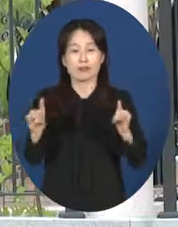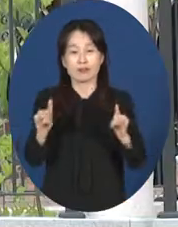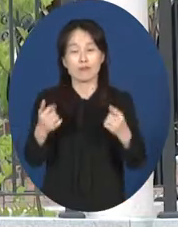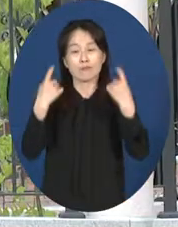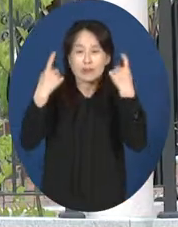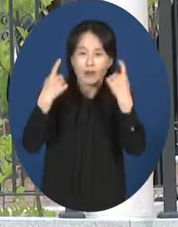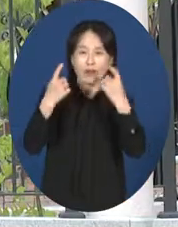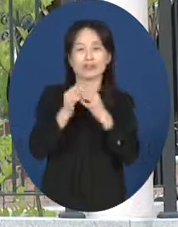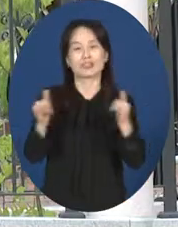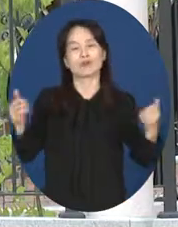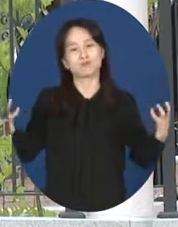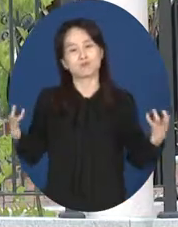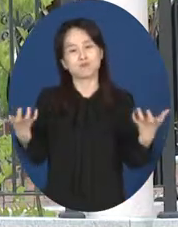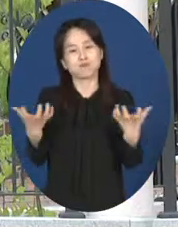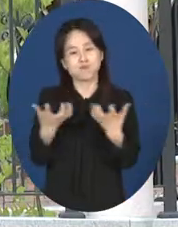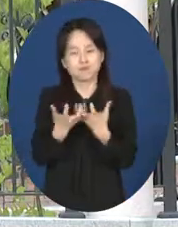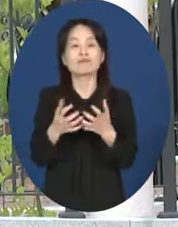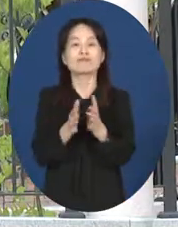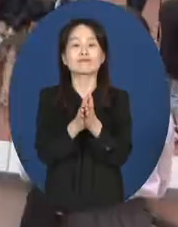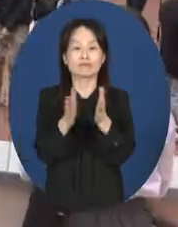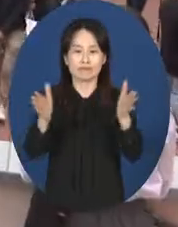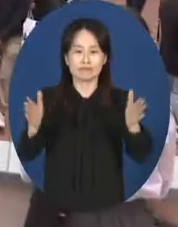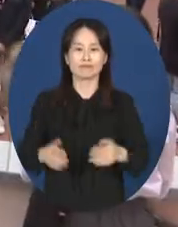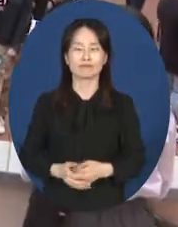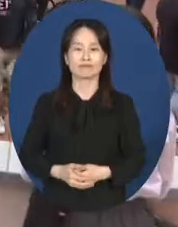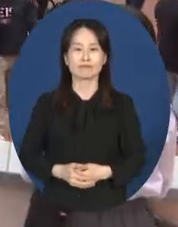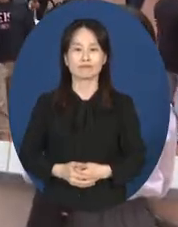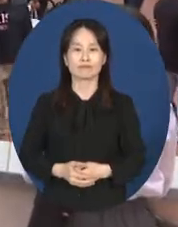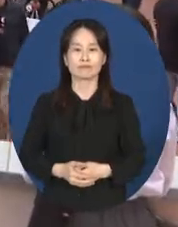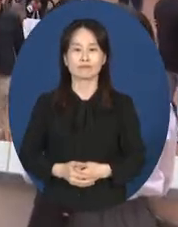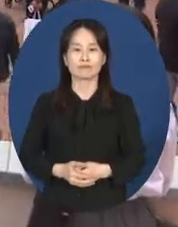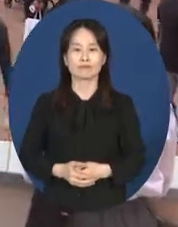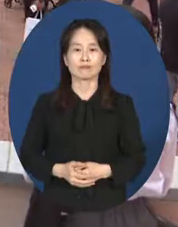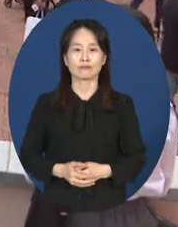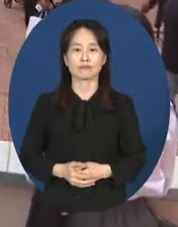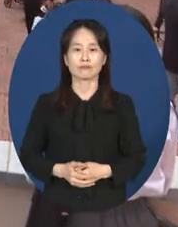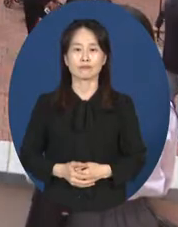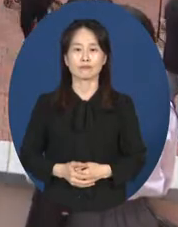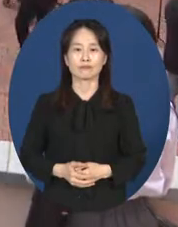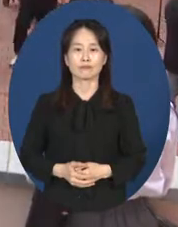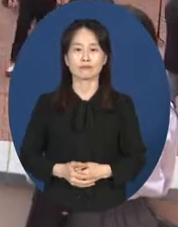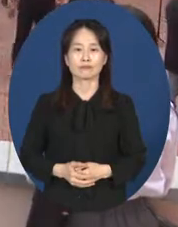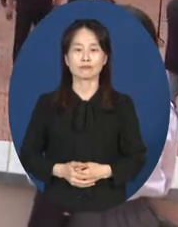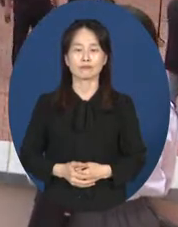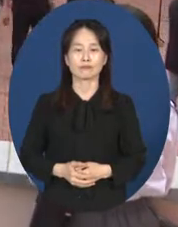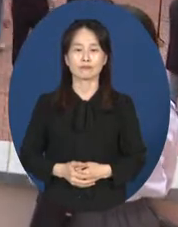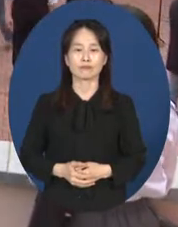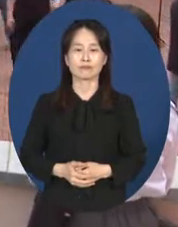관광객들로 북적이기 시작하고 있습니다. 경기지TV 최지연입니다.